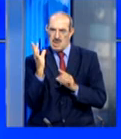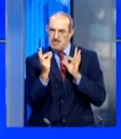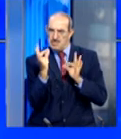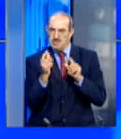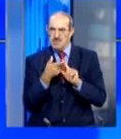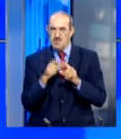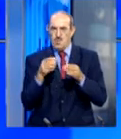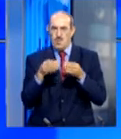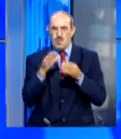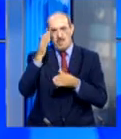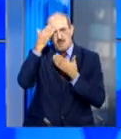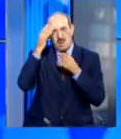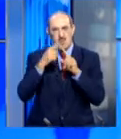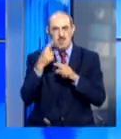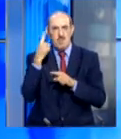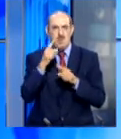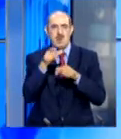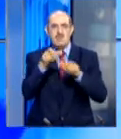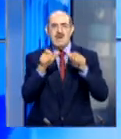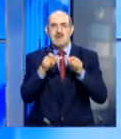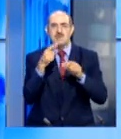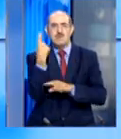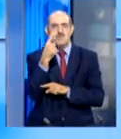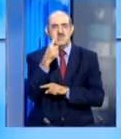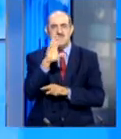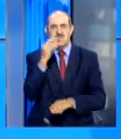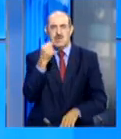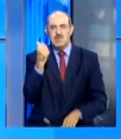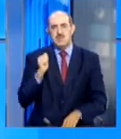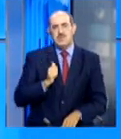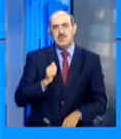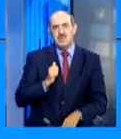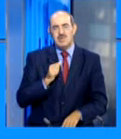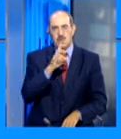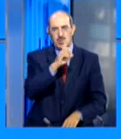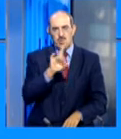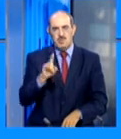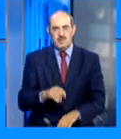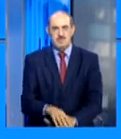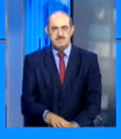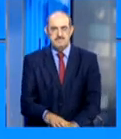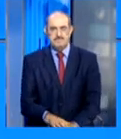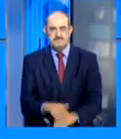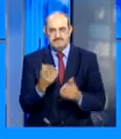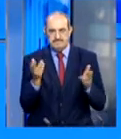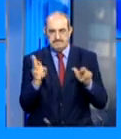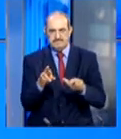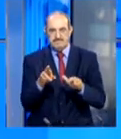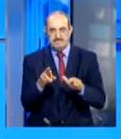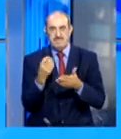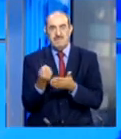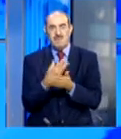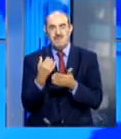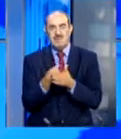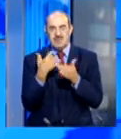القمع المغربية ضد المدافعين الصحراويين عن حقوق الإنسان. عودة إلى